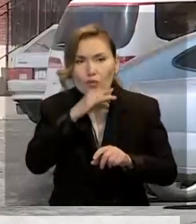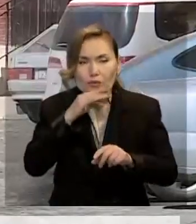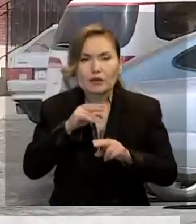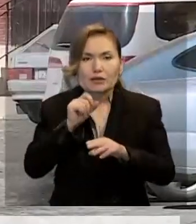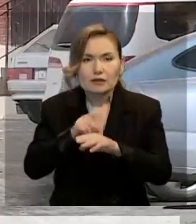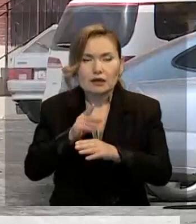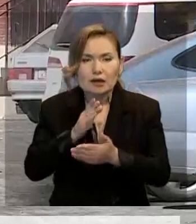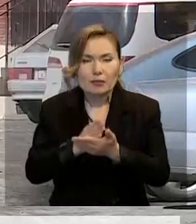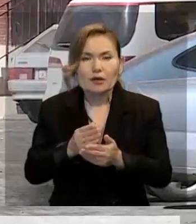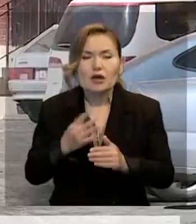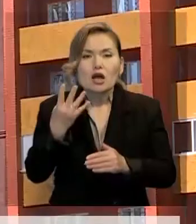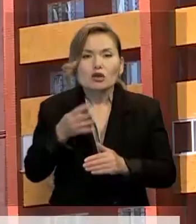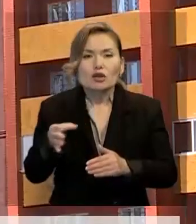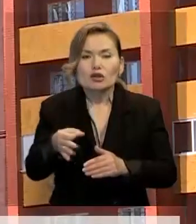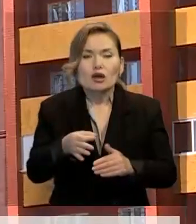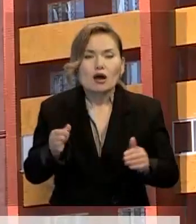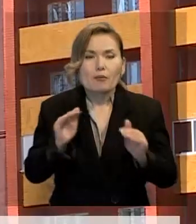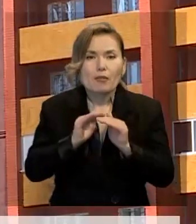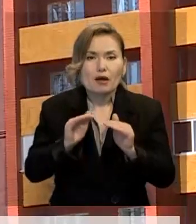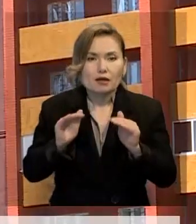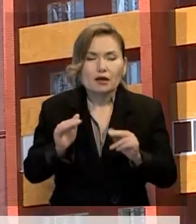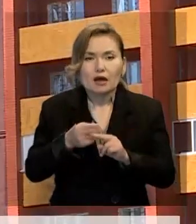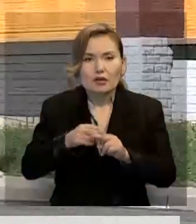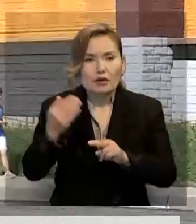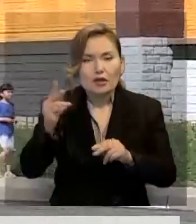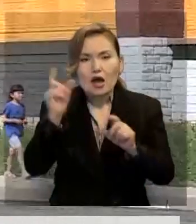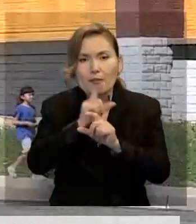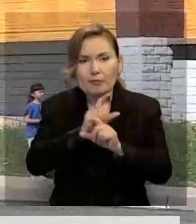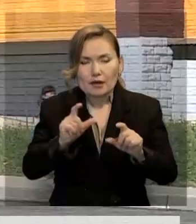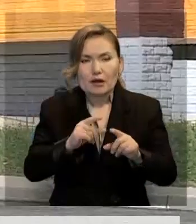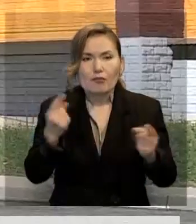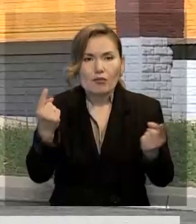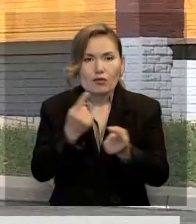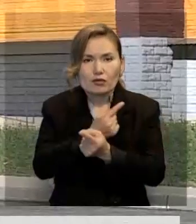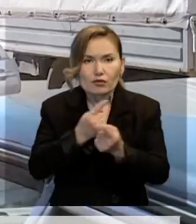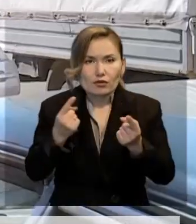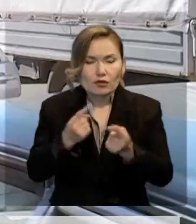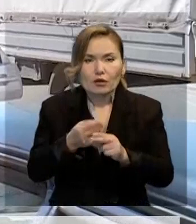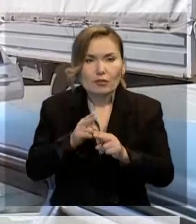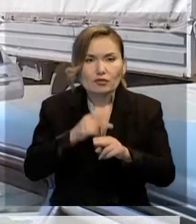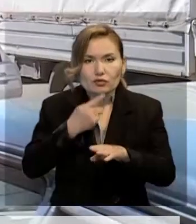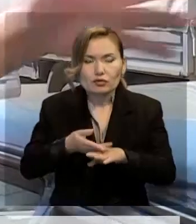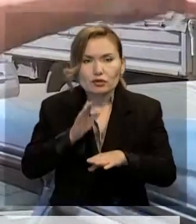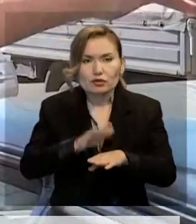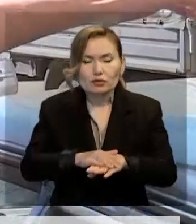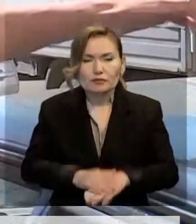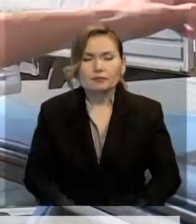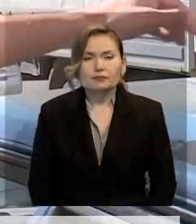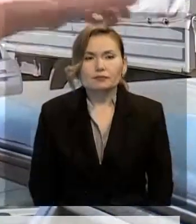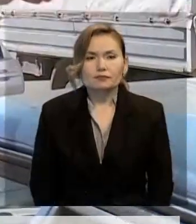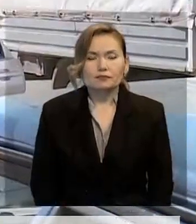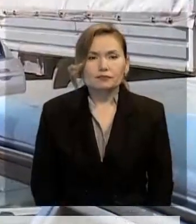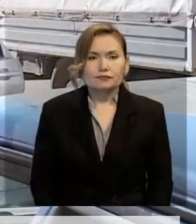Алайда 4-ші шағын ауданы балалары үшін таяқтастам жердегі мектепке қатынау арман болып тұр. Міне 19 дом бар, міне